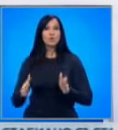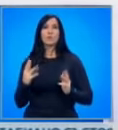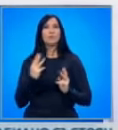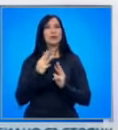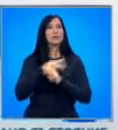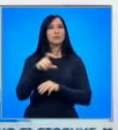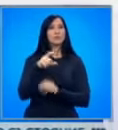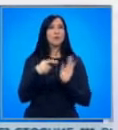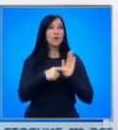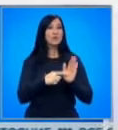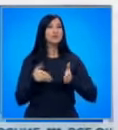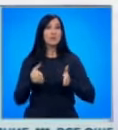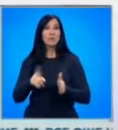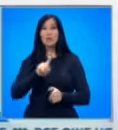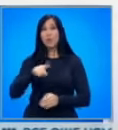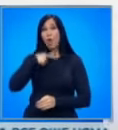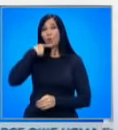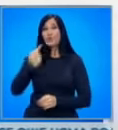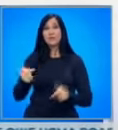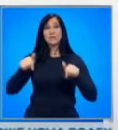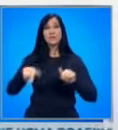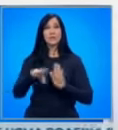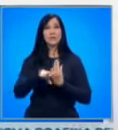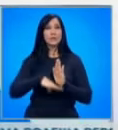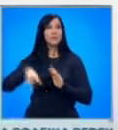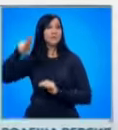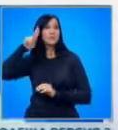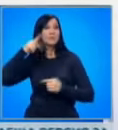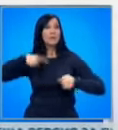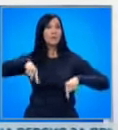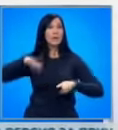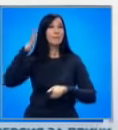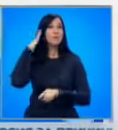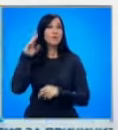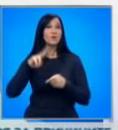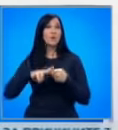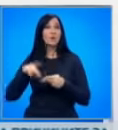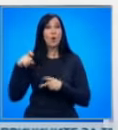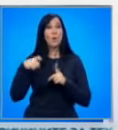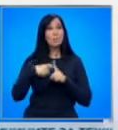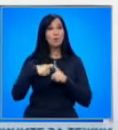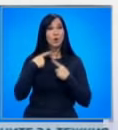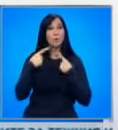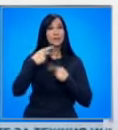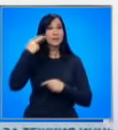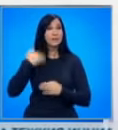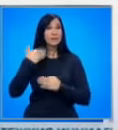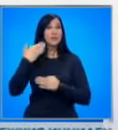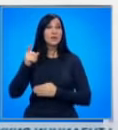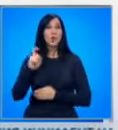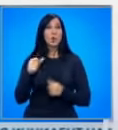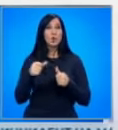Струма показват, че пътят не отговаря на съвременните стандарти. Служебният регионален министър Виолета Комитова коментира темата пред Георги